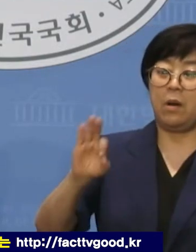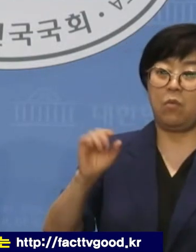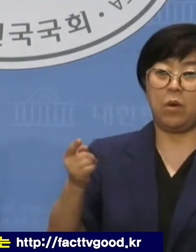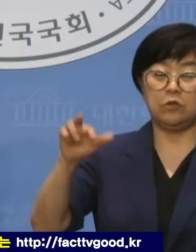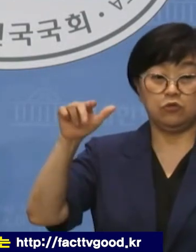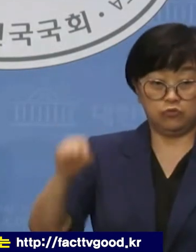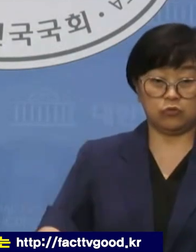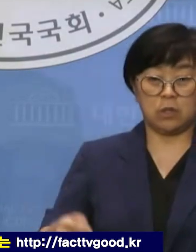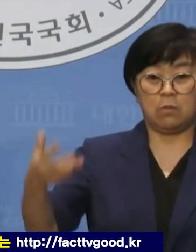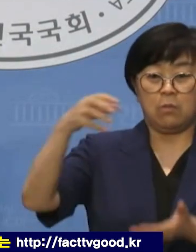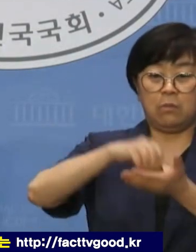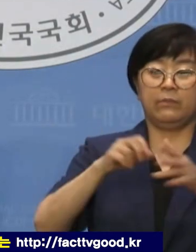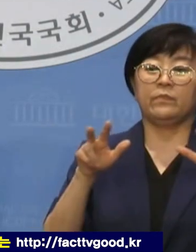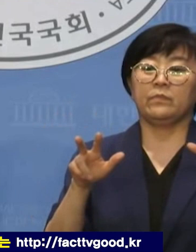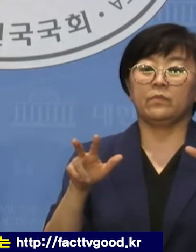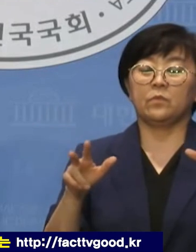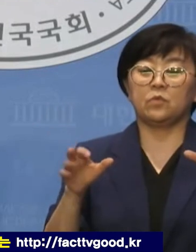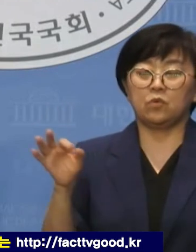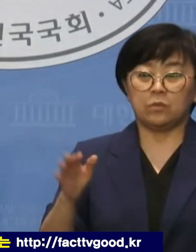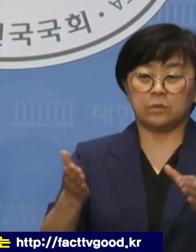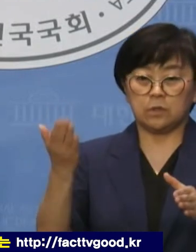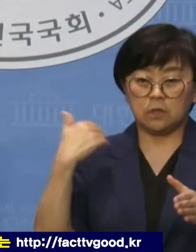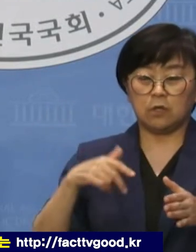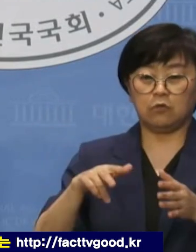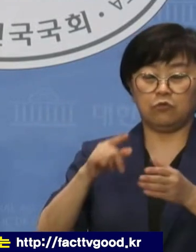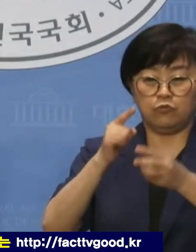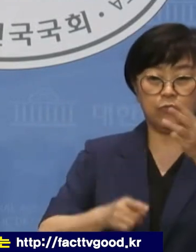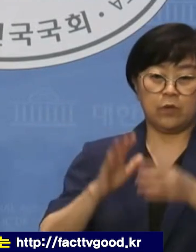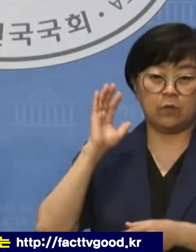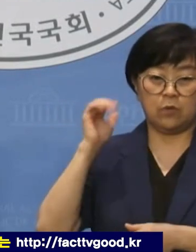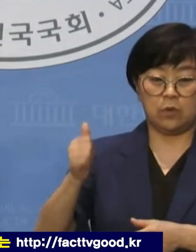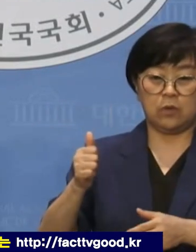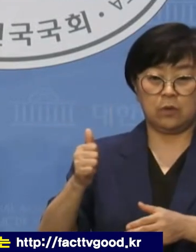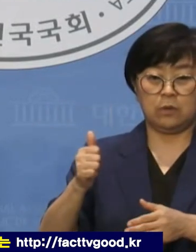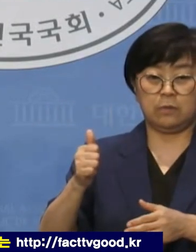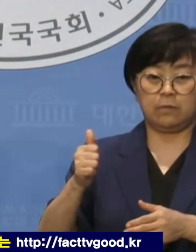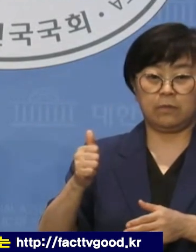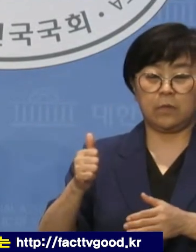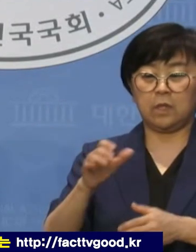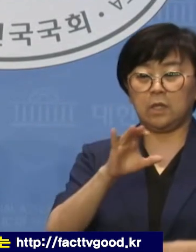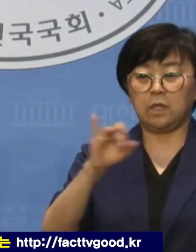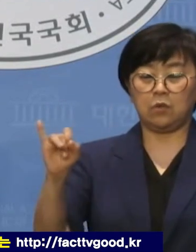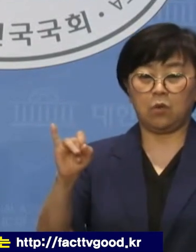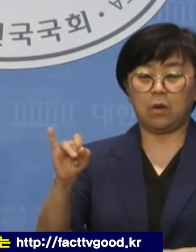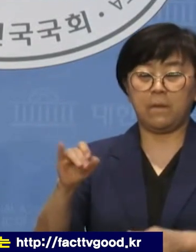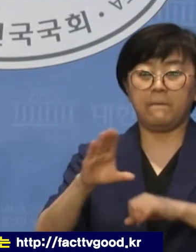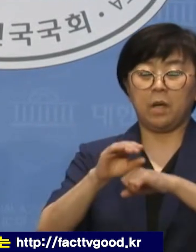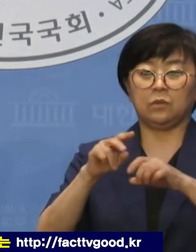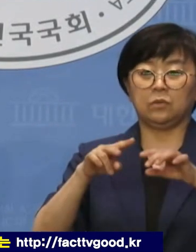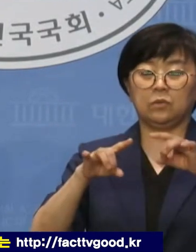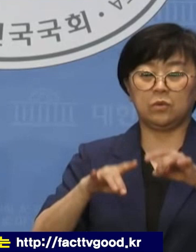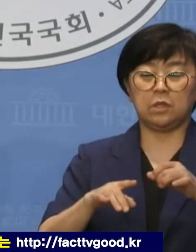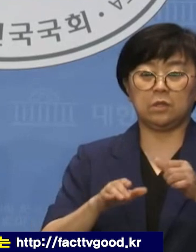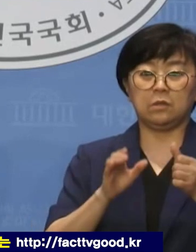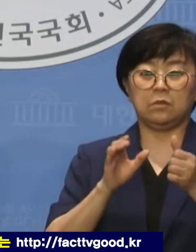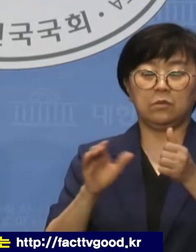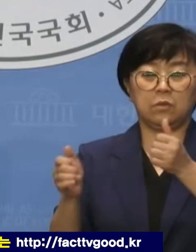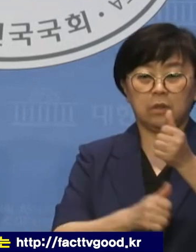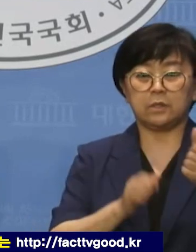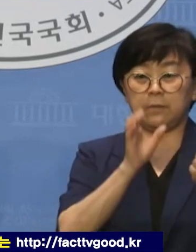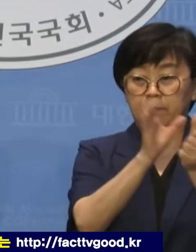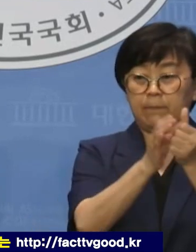포함해서 방금 전에 윤석열 대통령이 자행한 이동관 씨 방통위원장 임명과